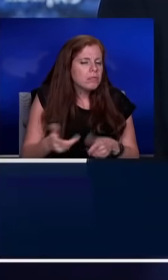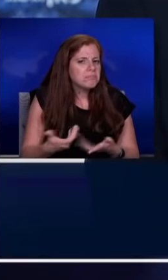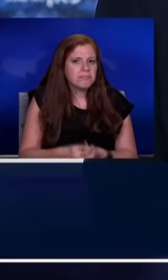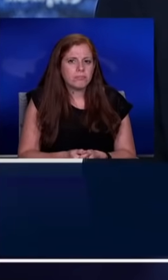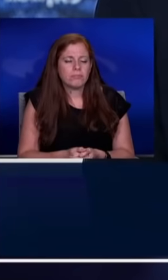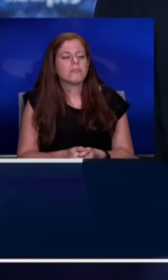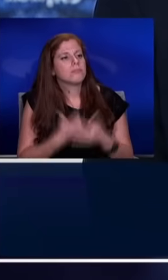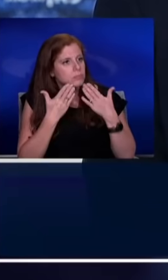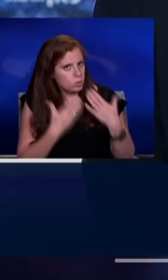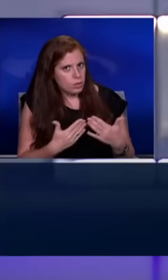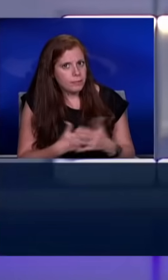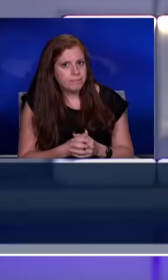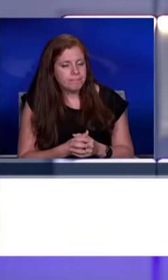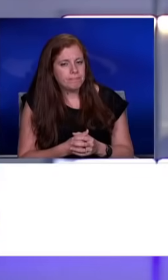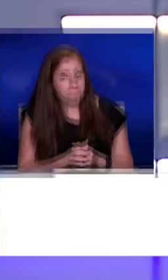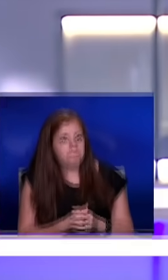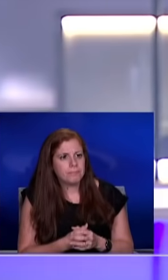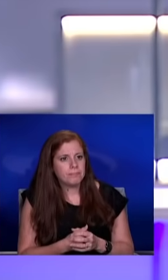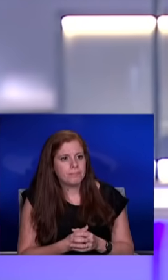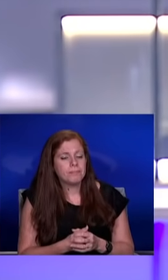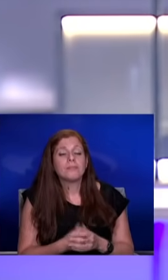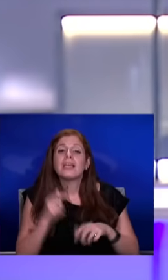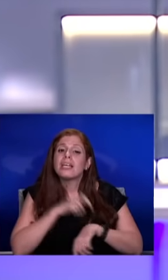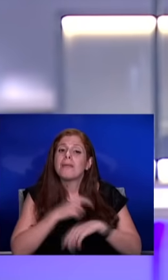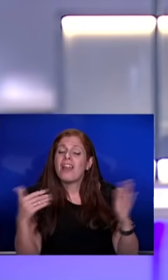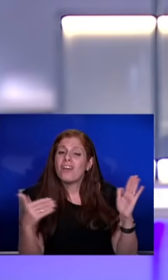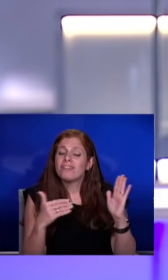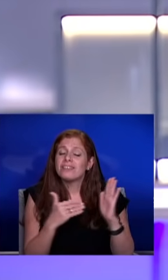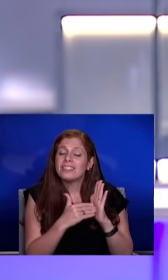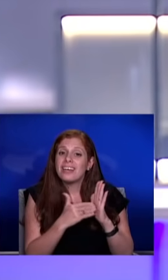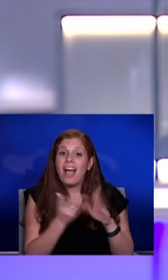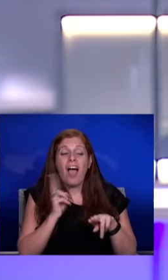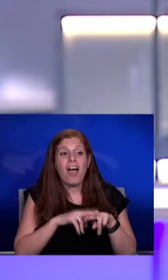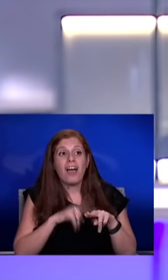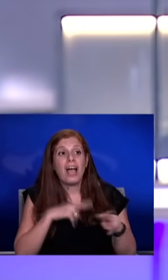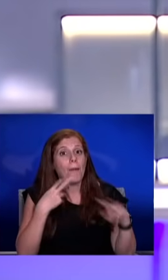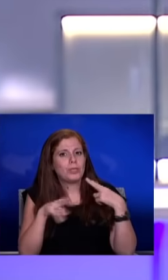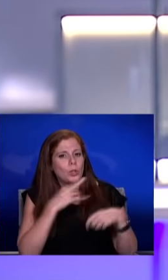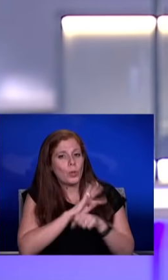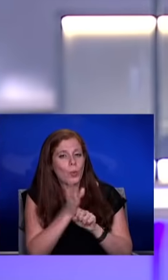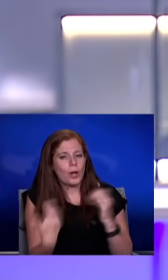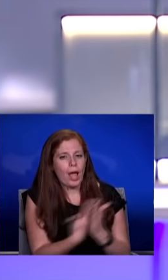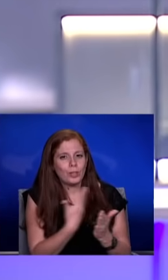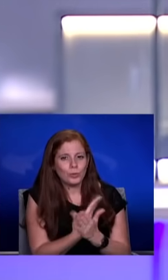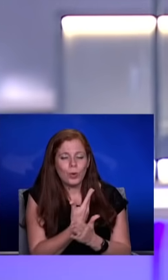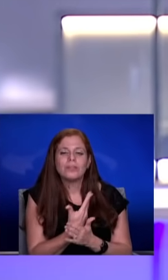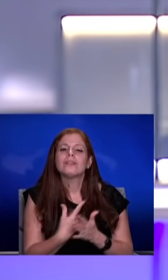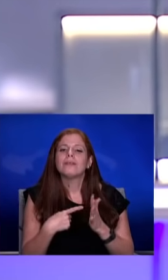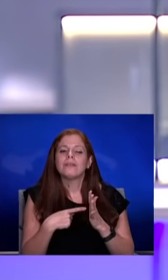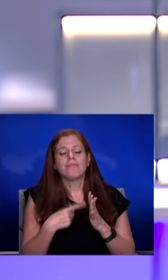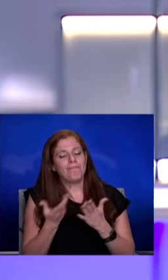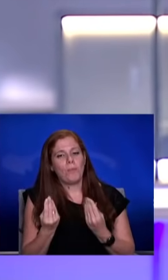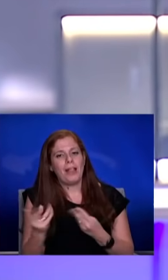תודה רבה, רובי. הגיע הזמן לצאת להפסקה קצרה. אחריה, מסעדות הקורונה החדשות במודל היברידי. מיד